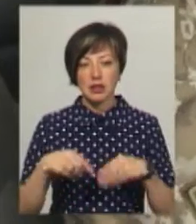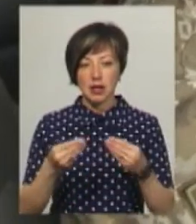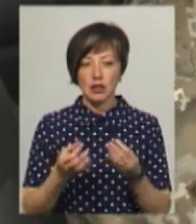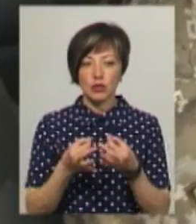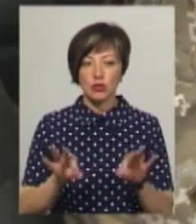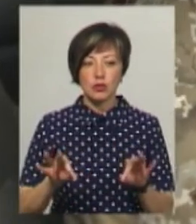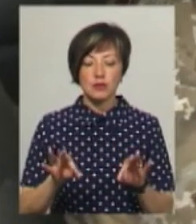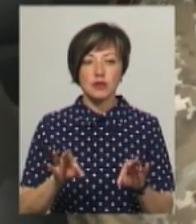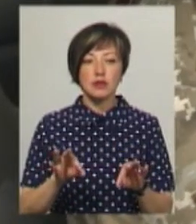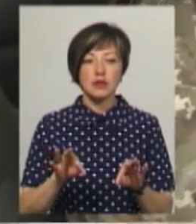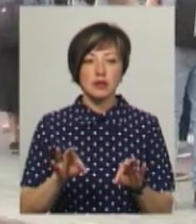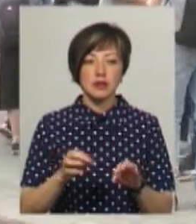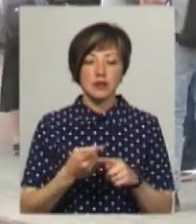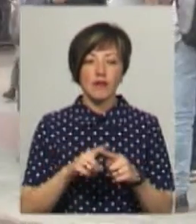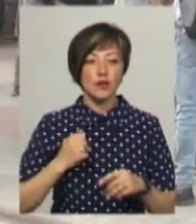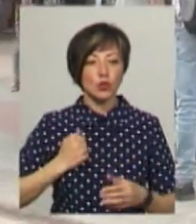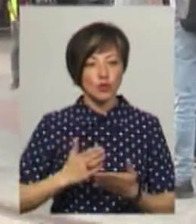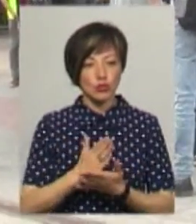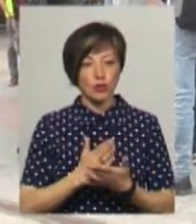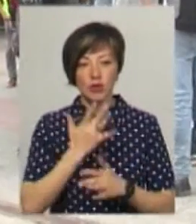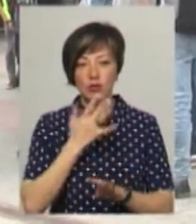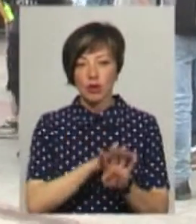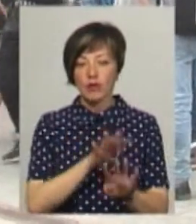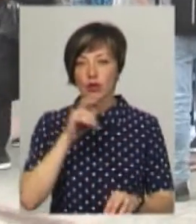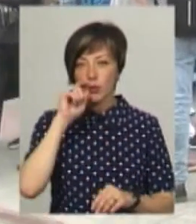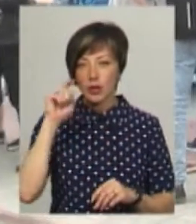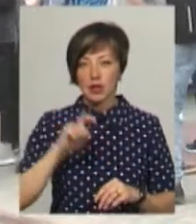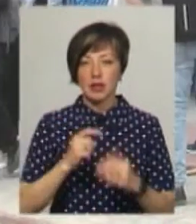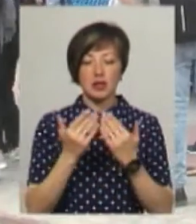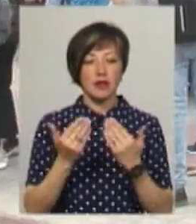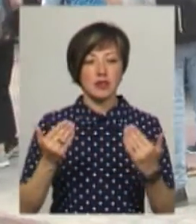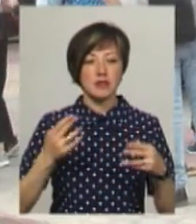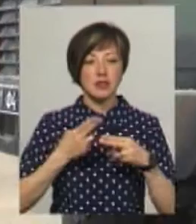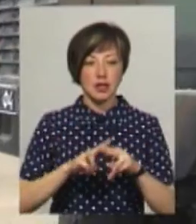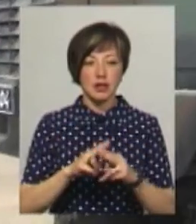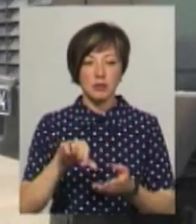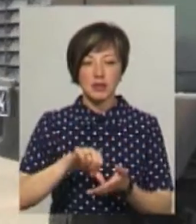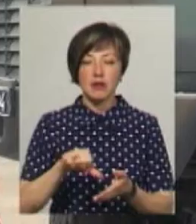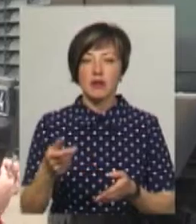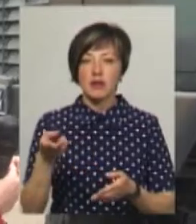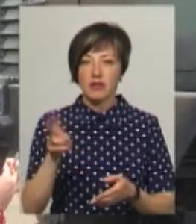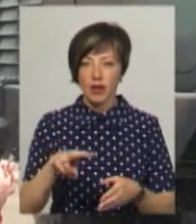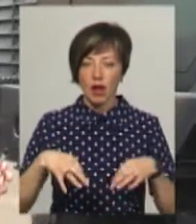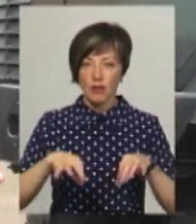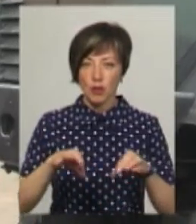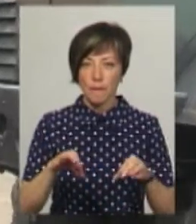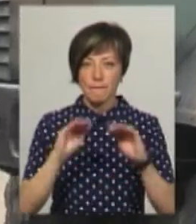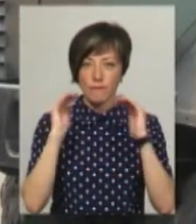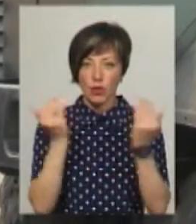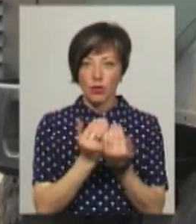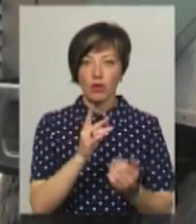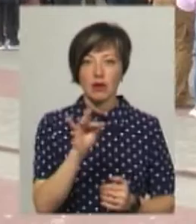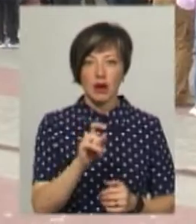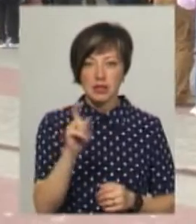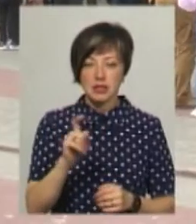дозвіл на перетин адмінмежі. Військовослужбовці Національної гвардії України на виставці техніки представили 2 автівки – броньований «Краст» і «Рено